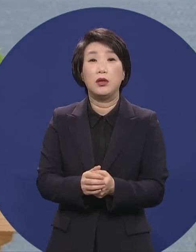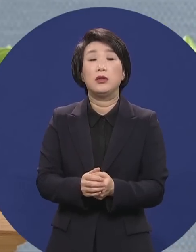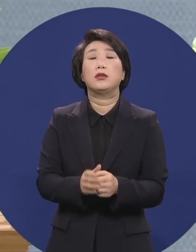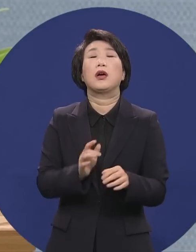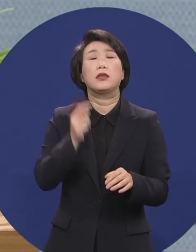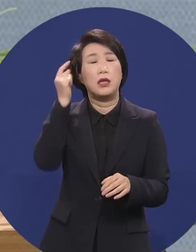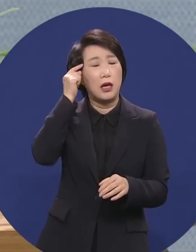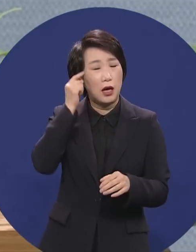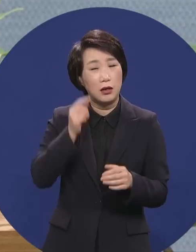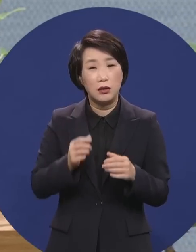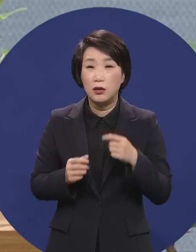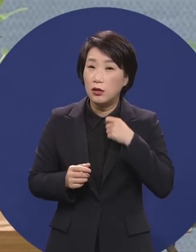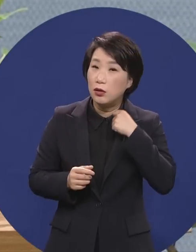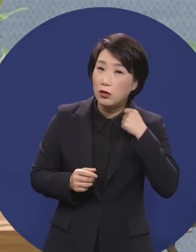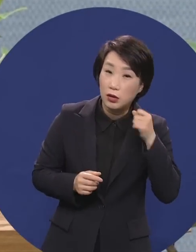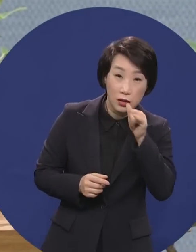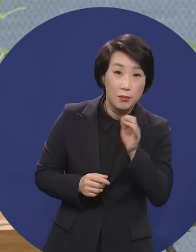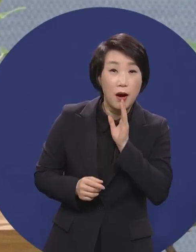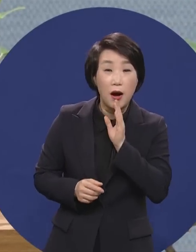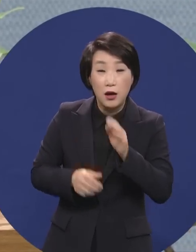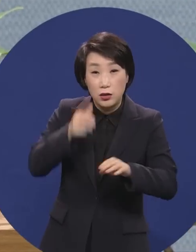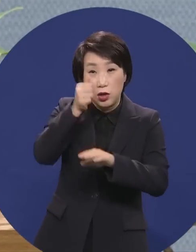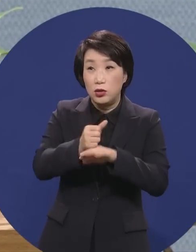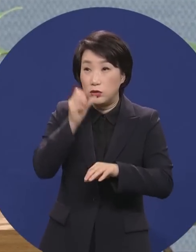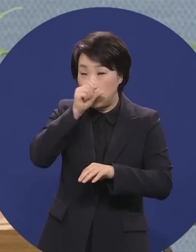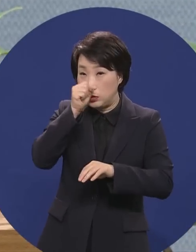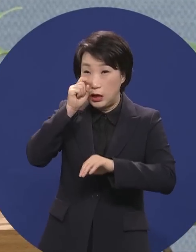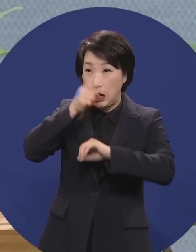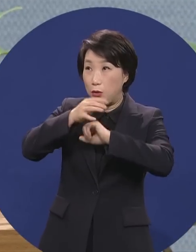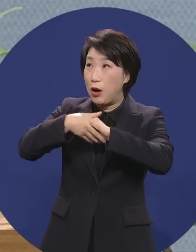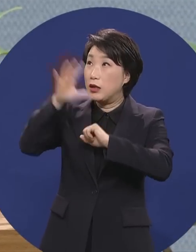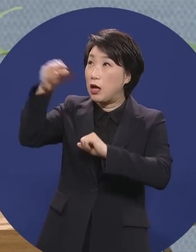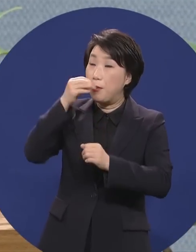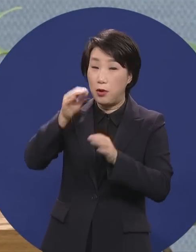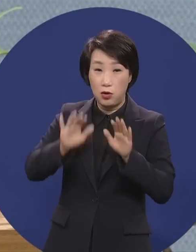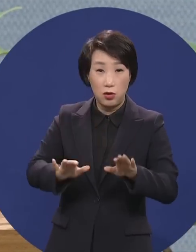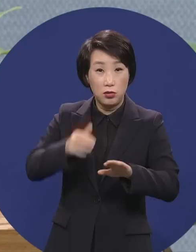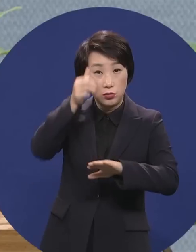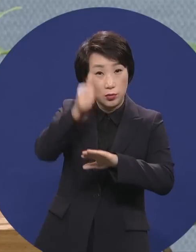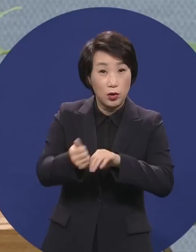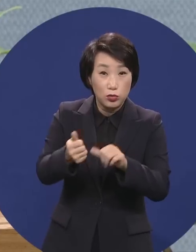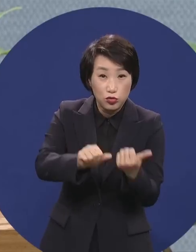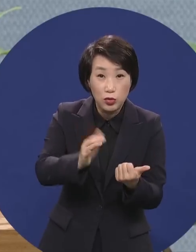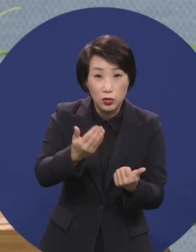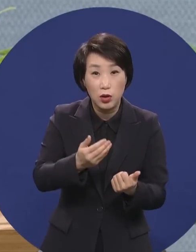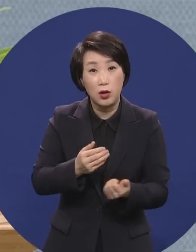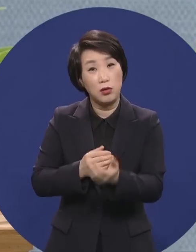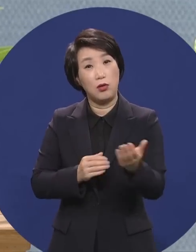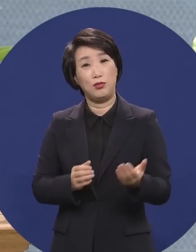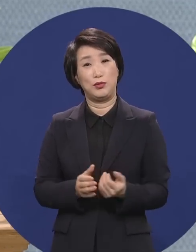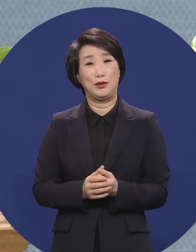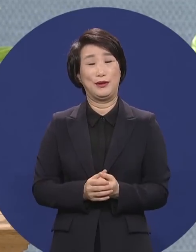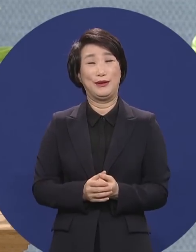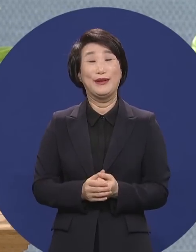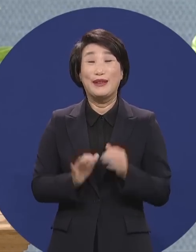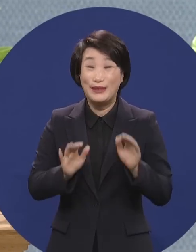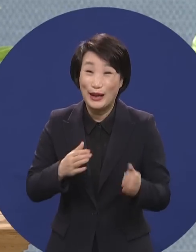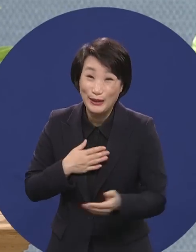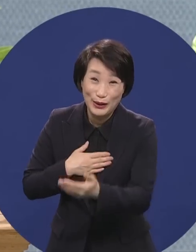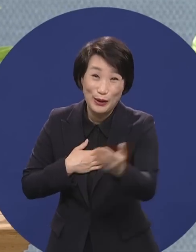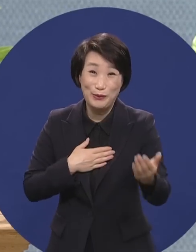조장을 해서 선악과를 먹게 만들어 결국은 죽음을 가져오게 하잖아요. 죽음을 가져오게. 그래서